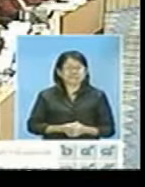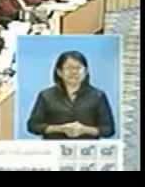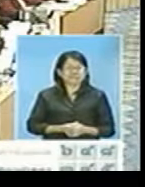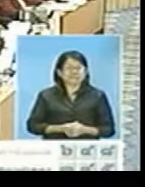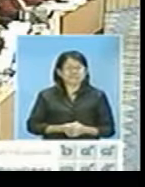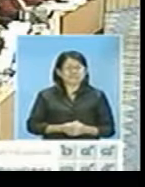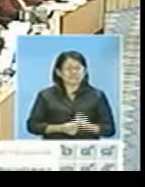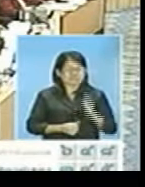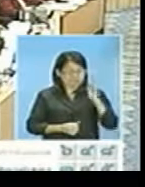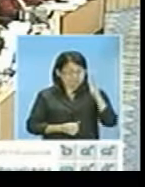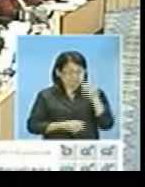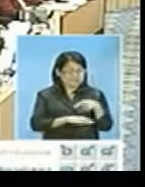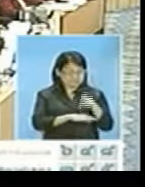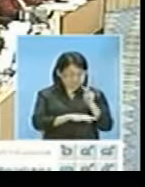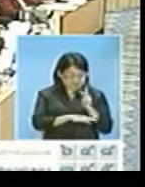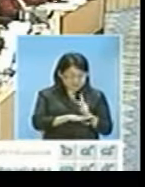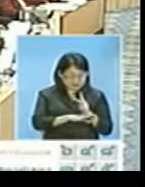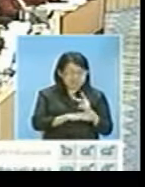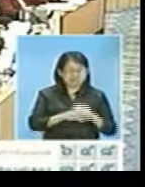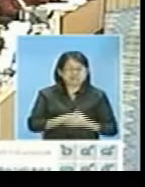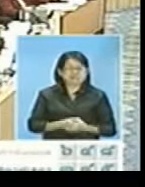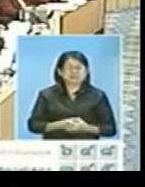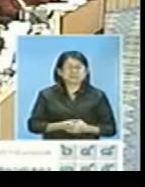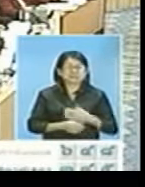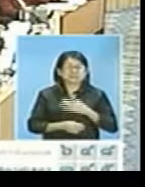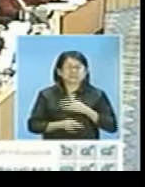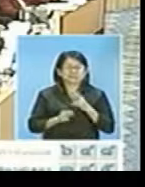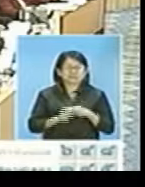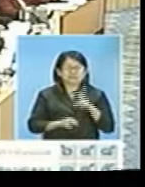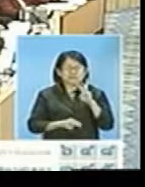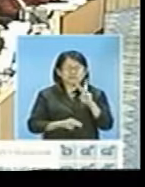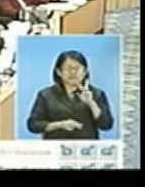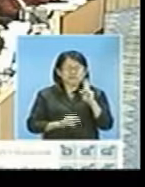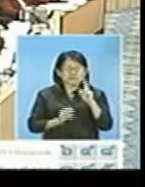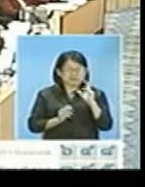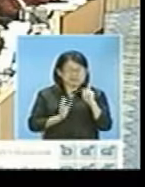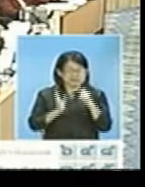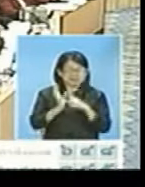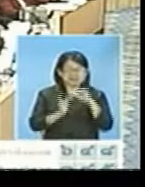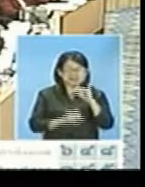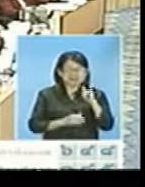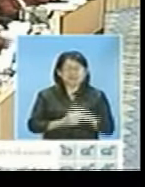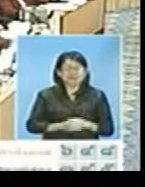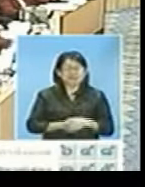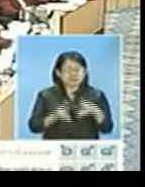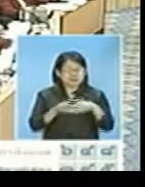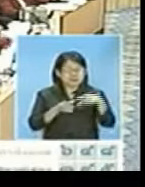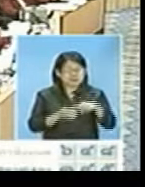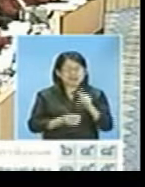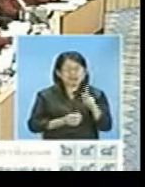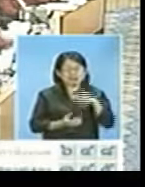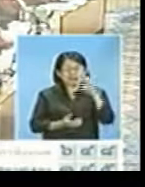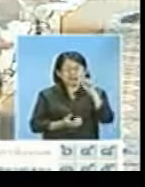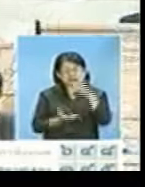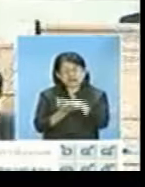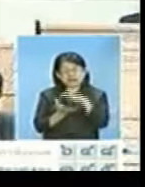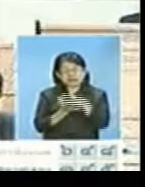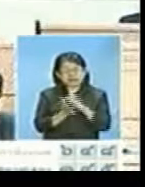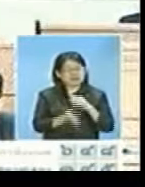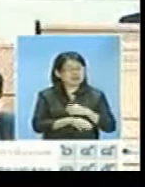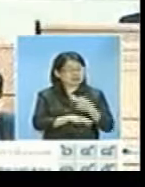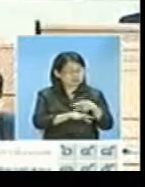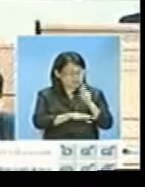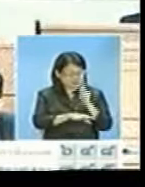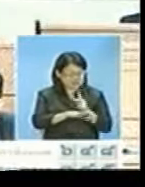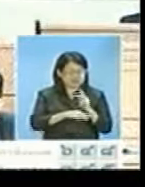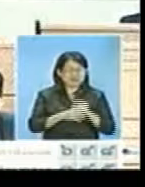ท่านสภาที่เคารพกระผมวรชัยเหมะเพื่อไทยสมุทรปราการครับท่านประธานครับ